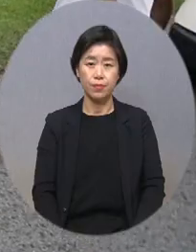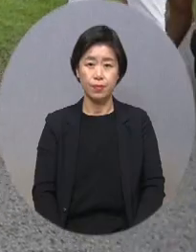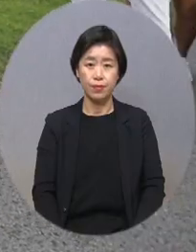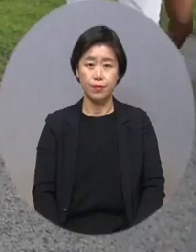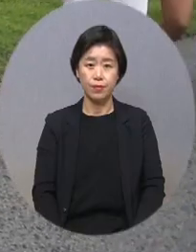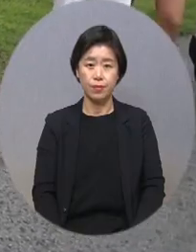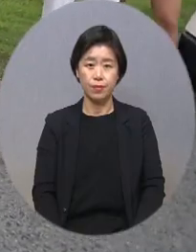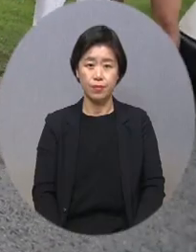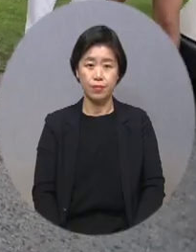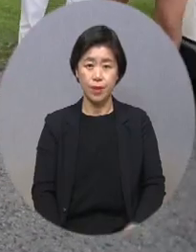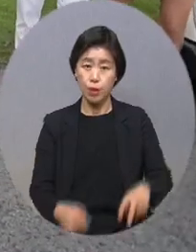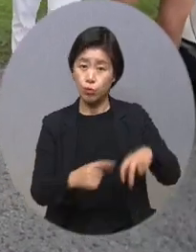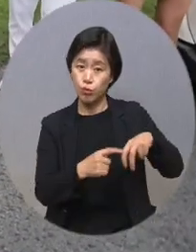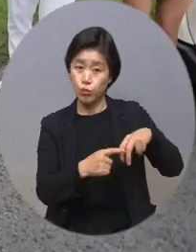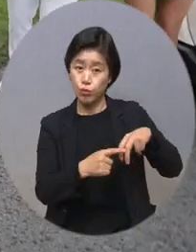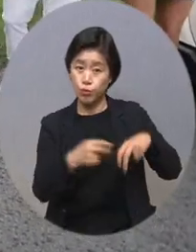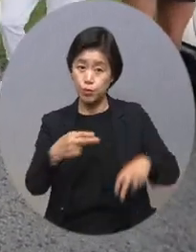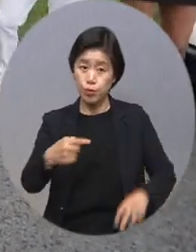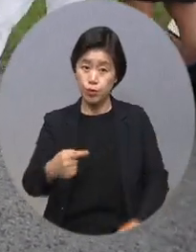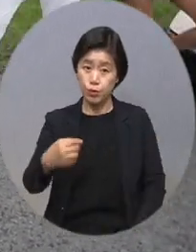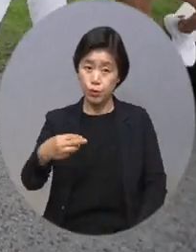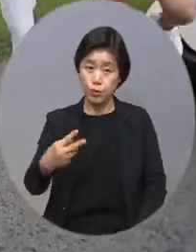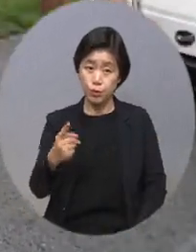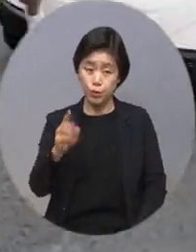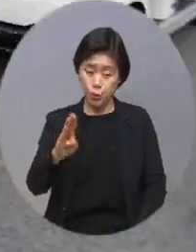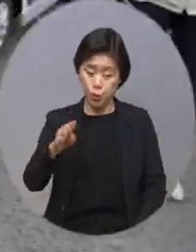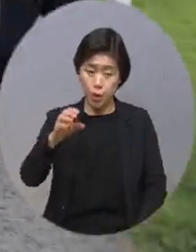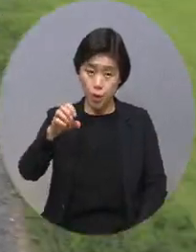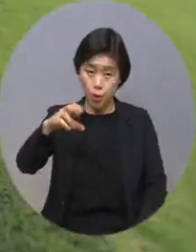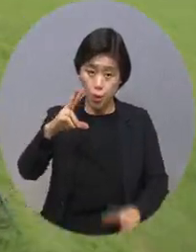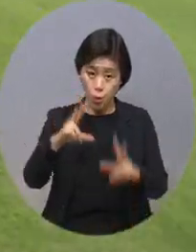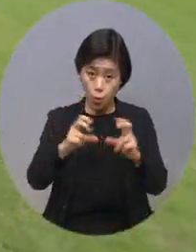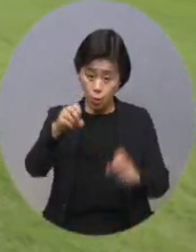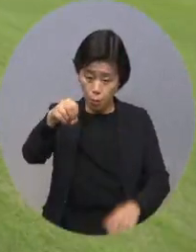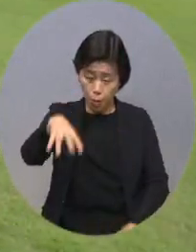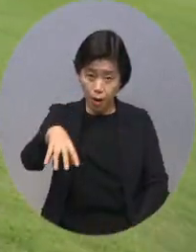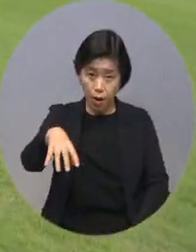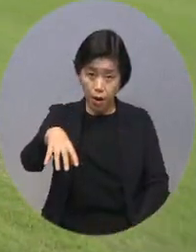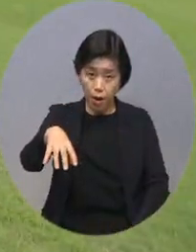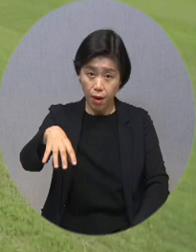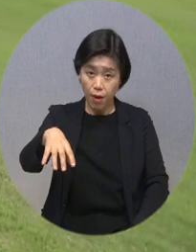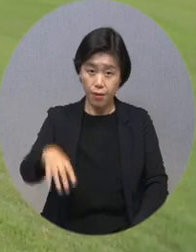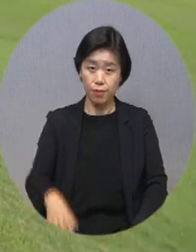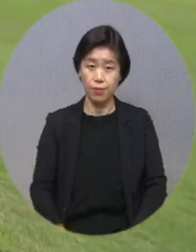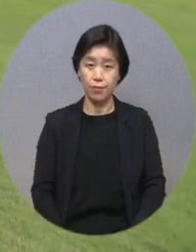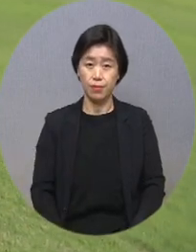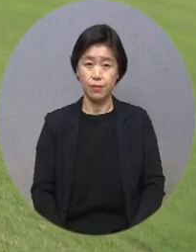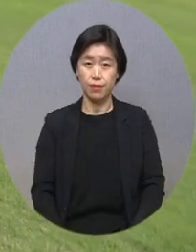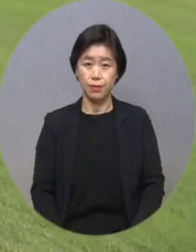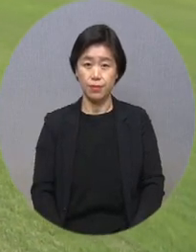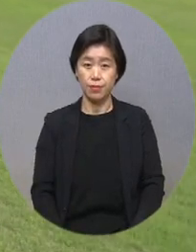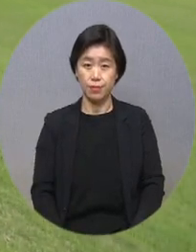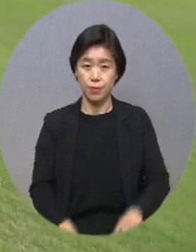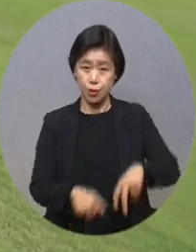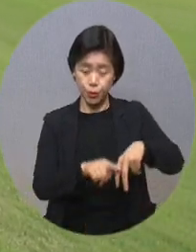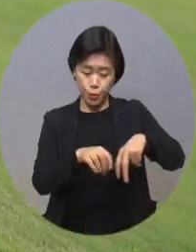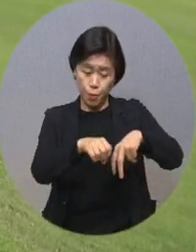이런 게 여기에서 무릎 드롭인가요? 네. 여기? 이쪽에. 인사? 인드롭으로 하자. 그냥. 무릎?